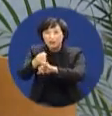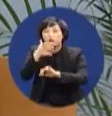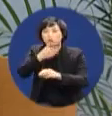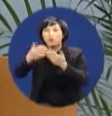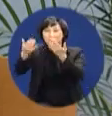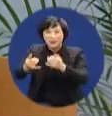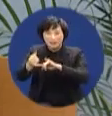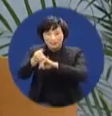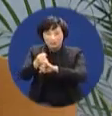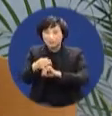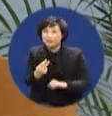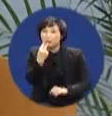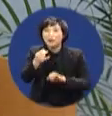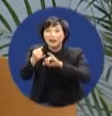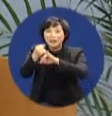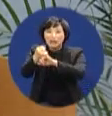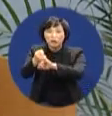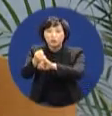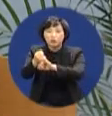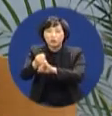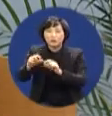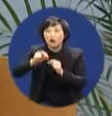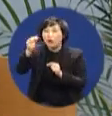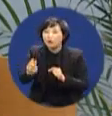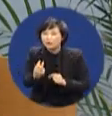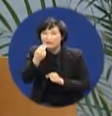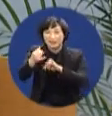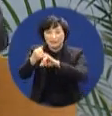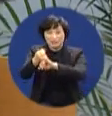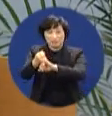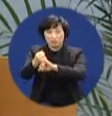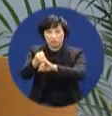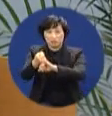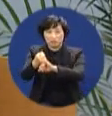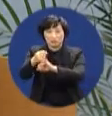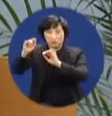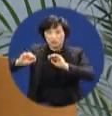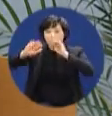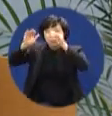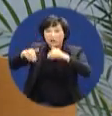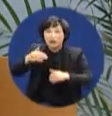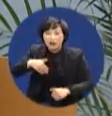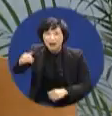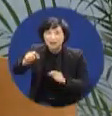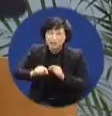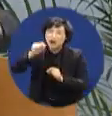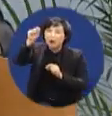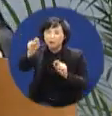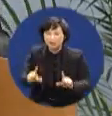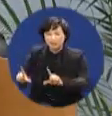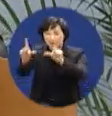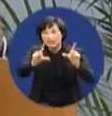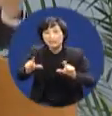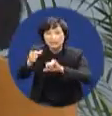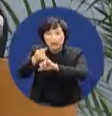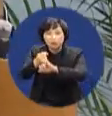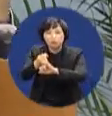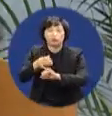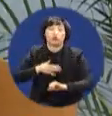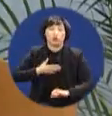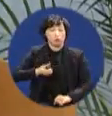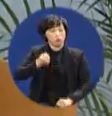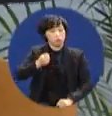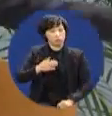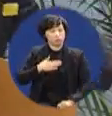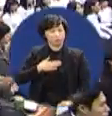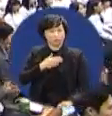축복의 약속을, 생명의 약속을, 영생의 약속을, 천국에서 영원히 살게 하는 약속을 가졌기